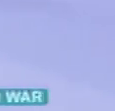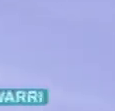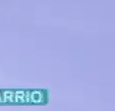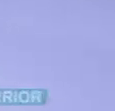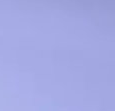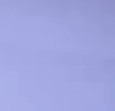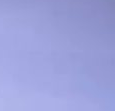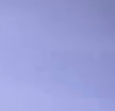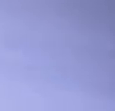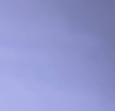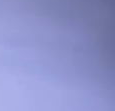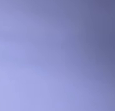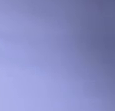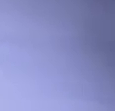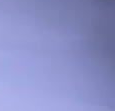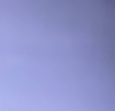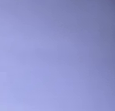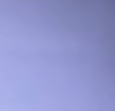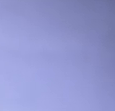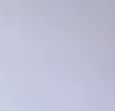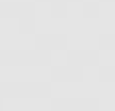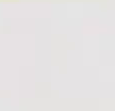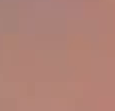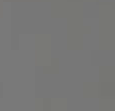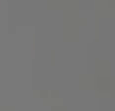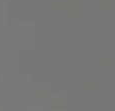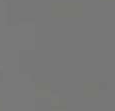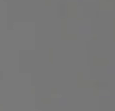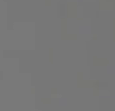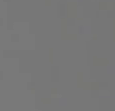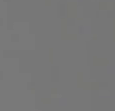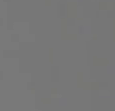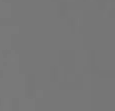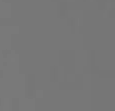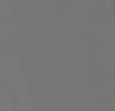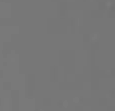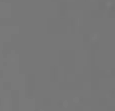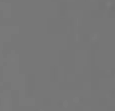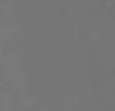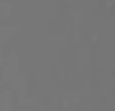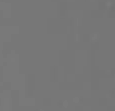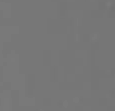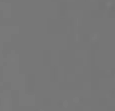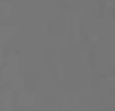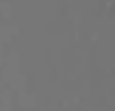Basta alam mo,